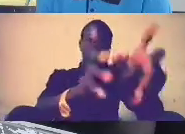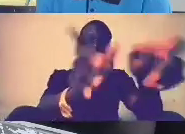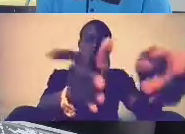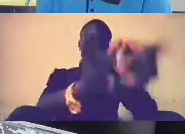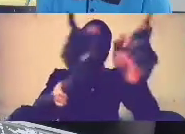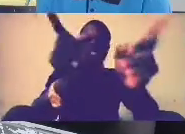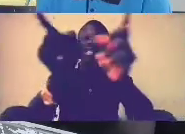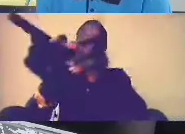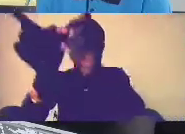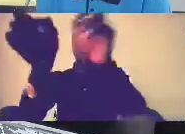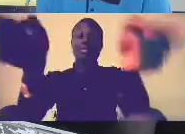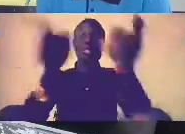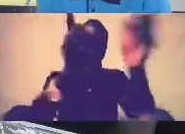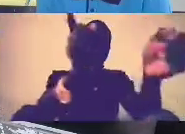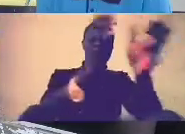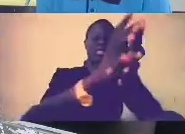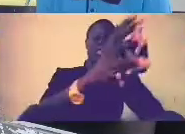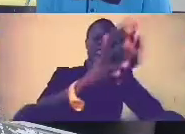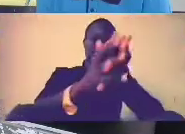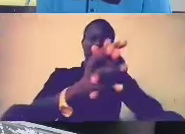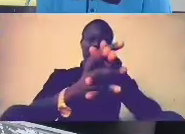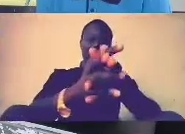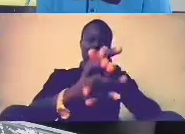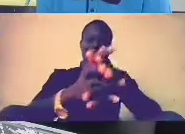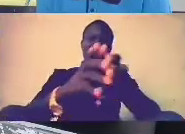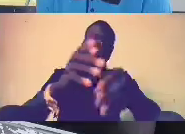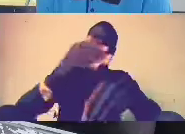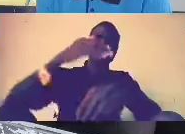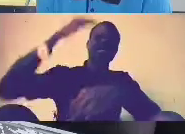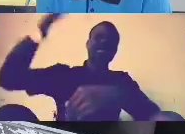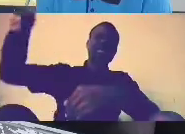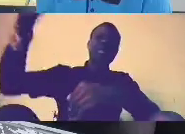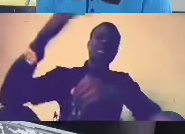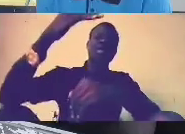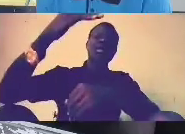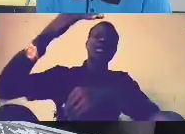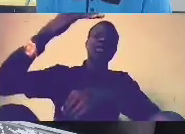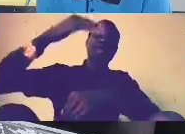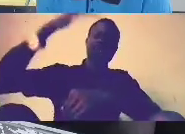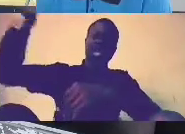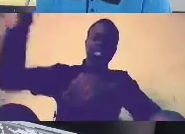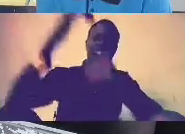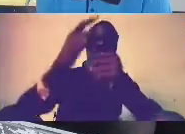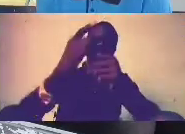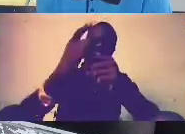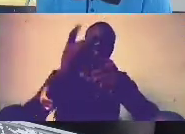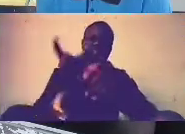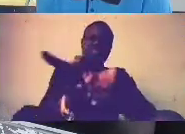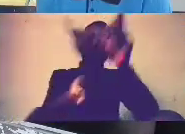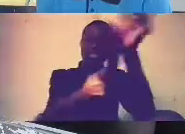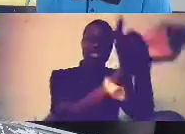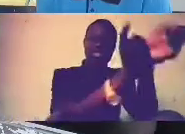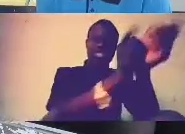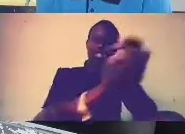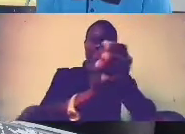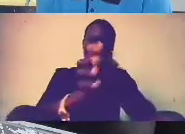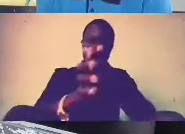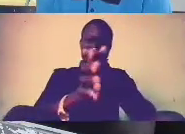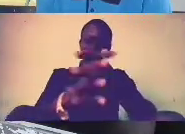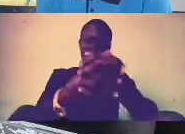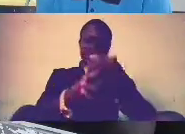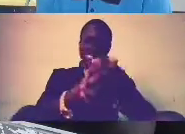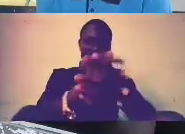Si vous direz d'abord que l'échec n'est pas une fatalité, mais c'est une préparation vers le